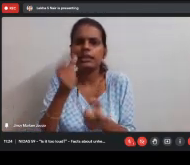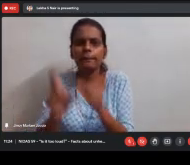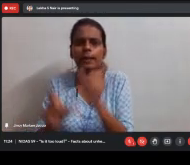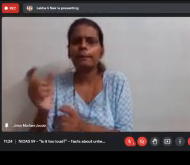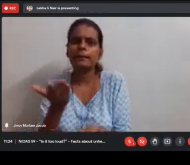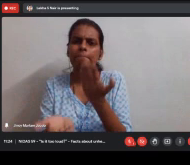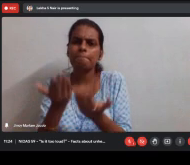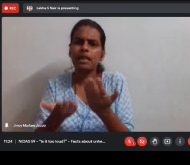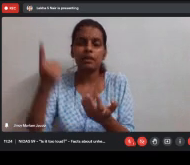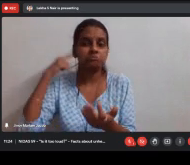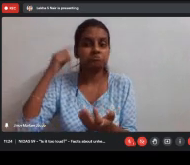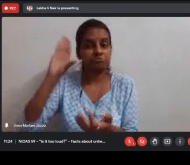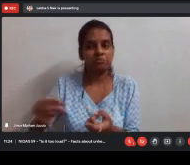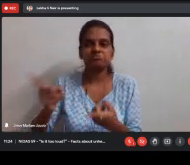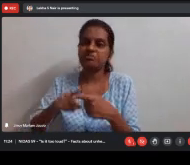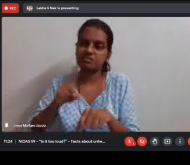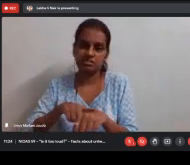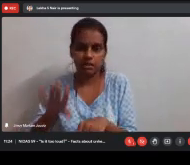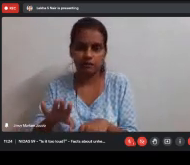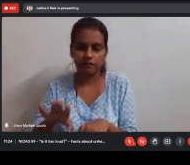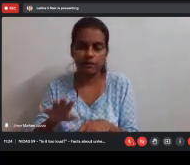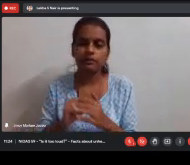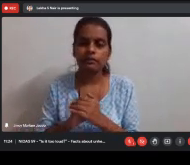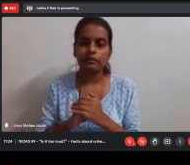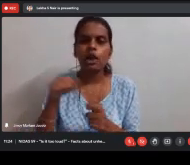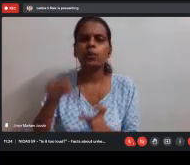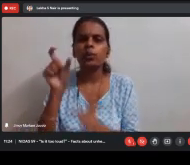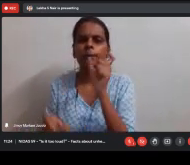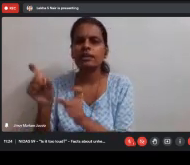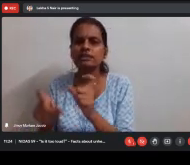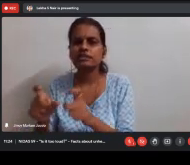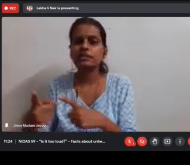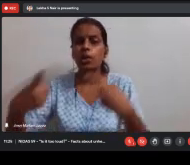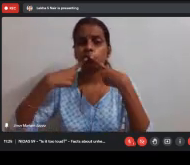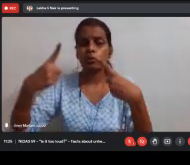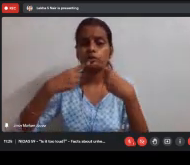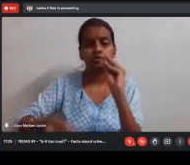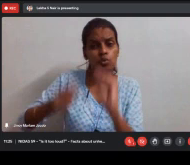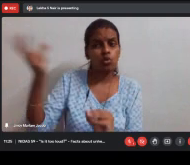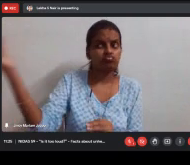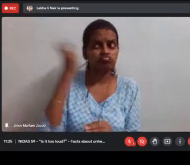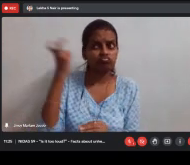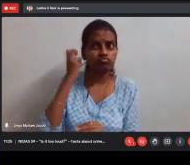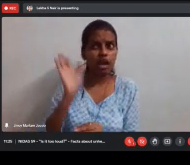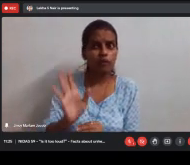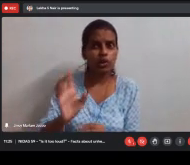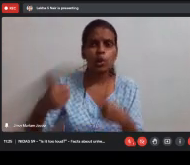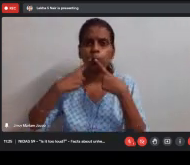മതിയാകൂ. അങ്ങനെ നമുക്ക് ഉപയോഗിച്ച് അതിന്റെ ഒരു ഉദാഹരണമാണ് ക്യാൻസർ ട്രീറ്റ്മെന്റിന് വേണ്ടിയിട്ടുള്ള കീമോ,